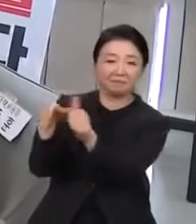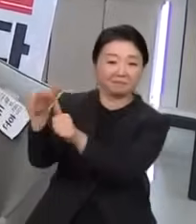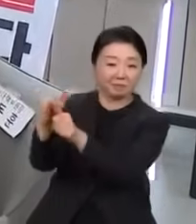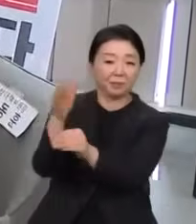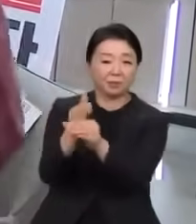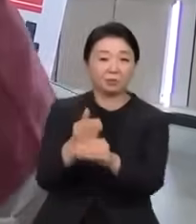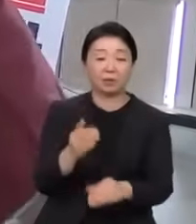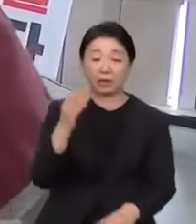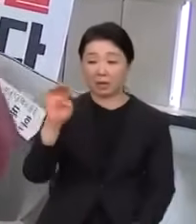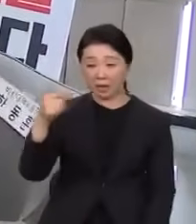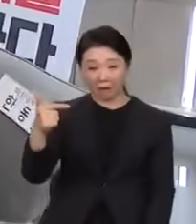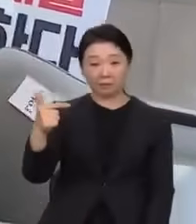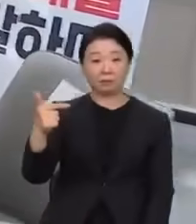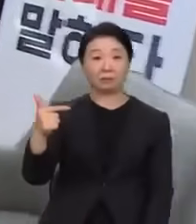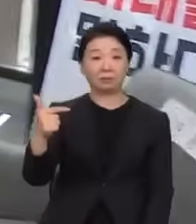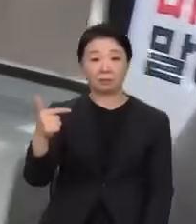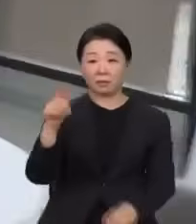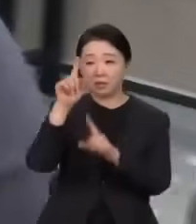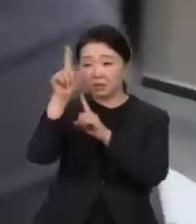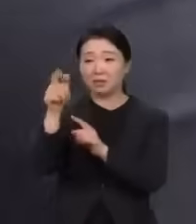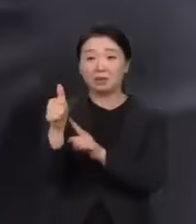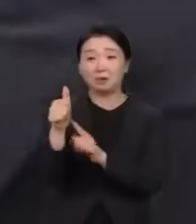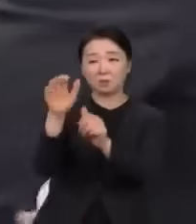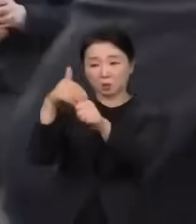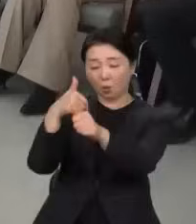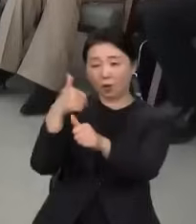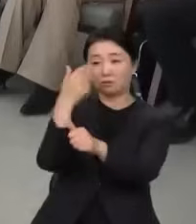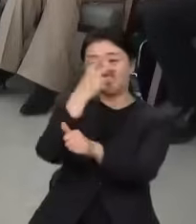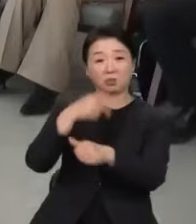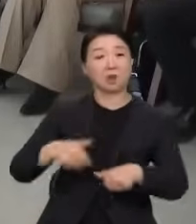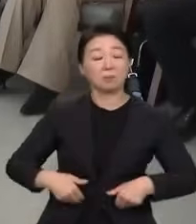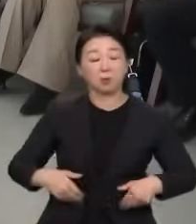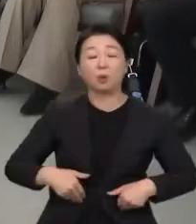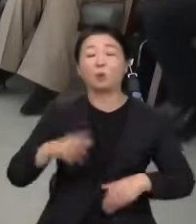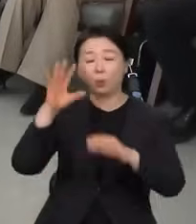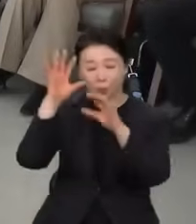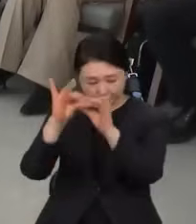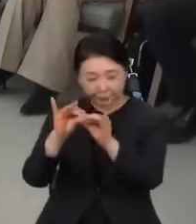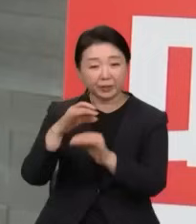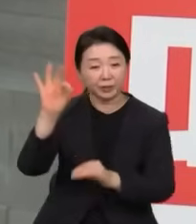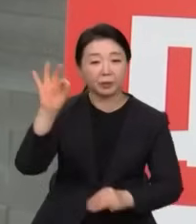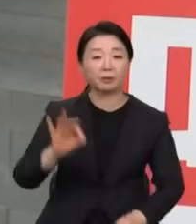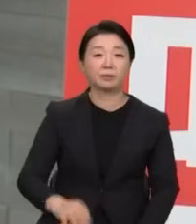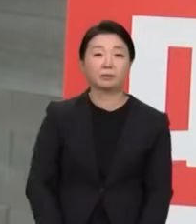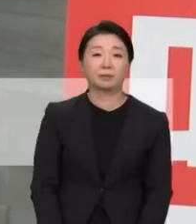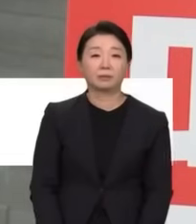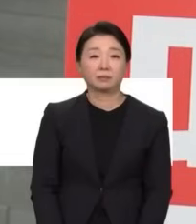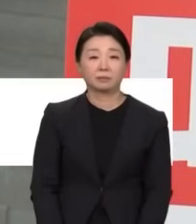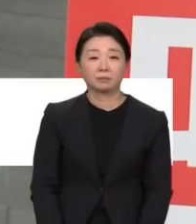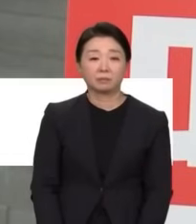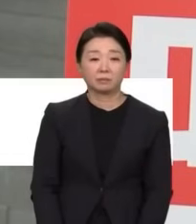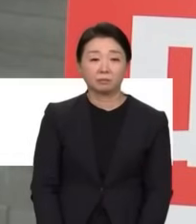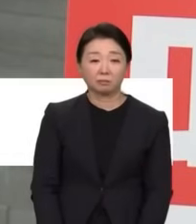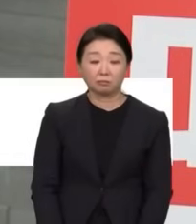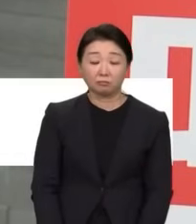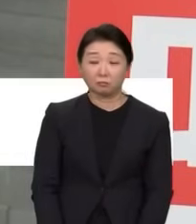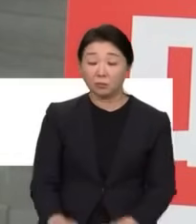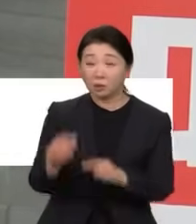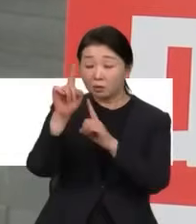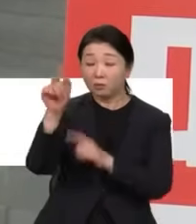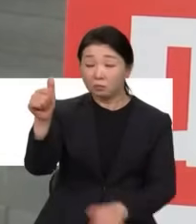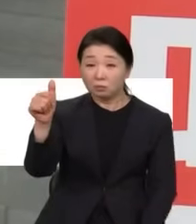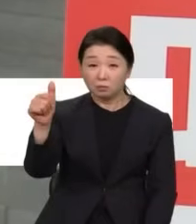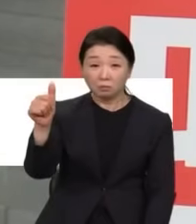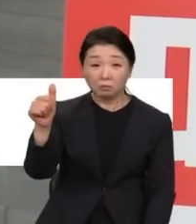다만 한동훈 위원장은 이 전 장관의 소환 조사 필요성에 공감대를 나타냈습니다. 그분이 뭐 언제든 들어와서